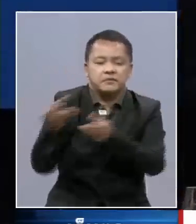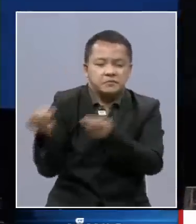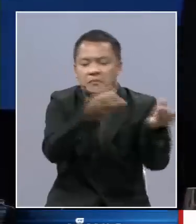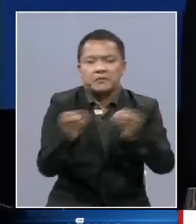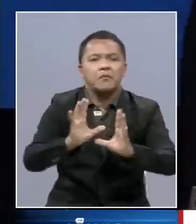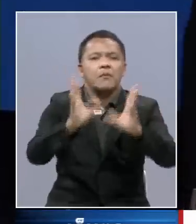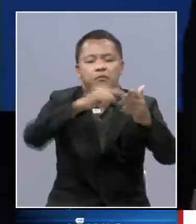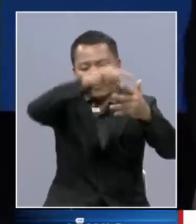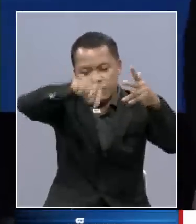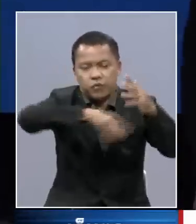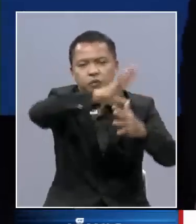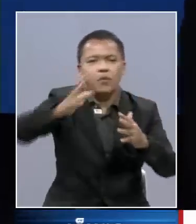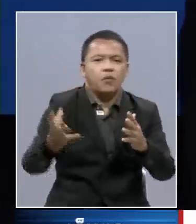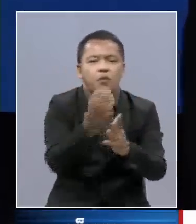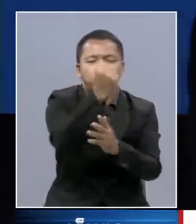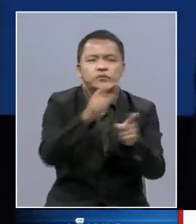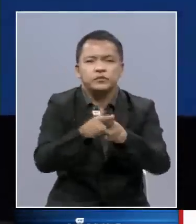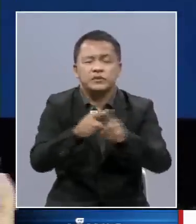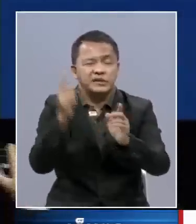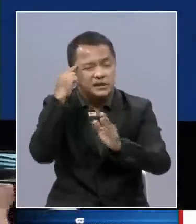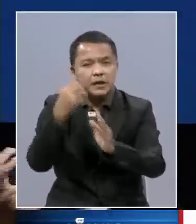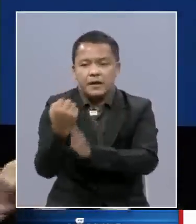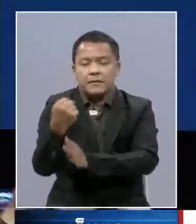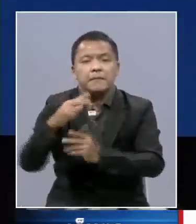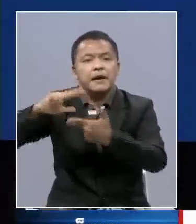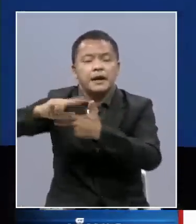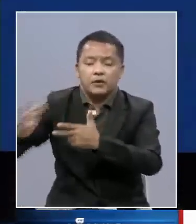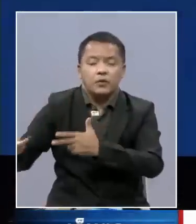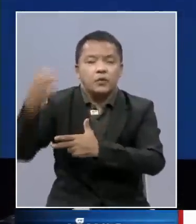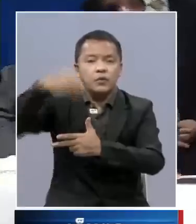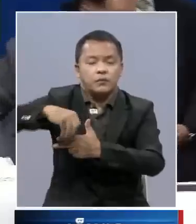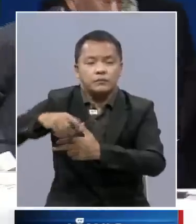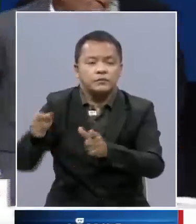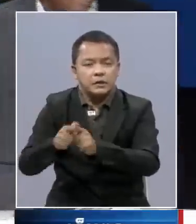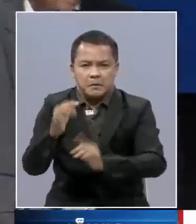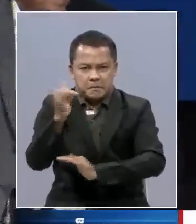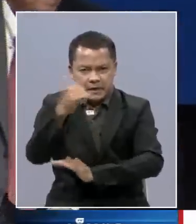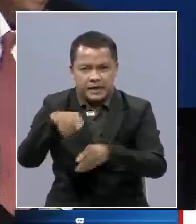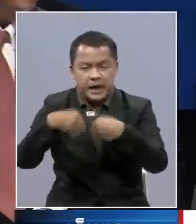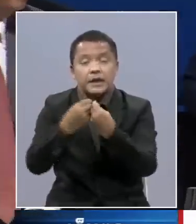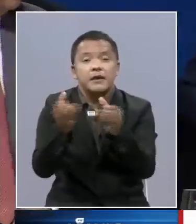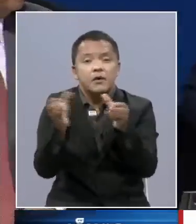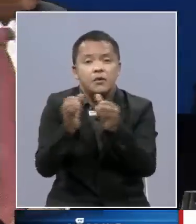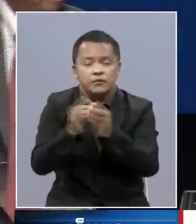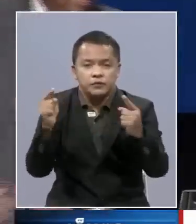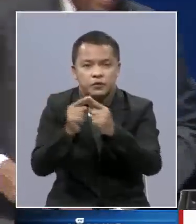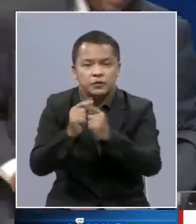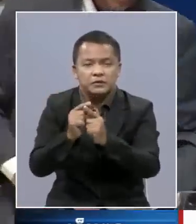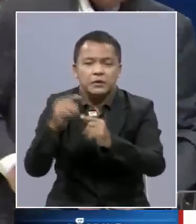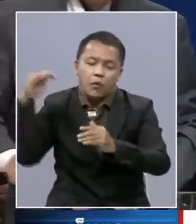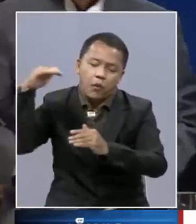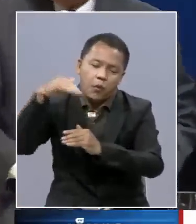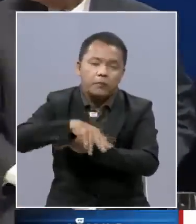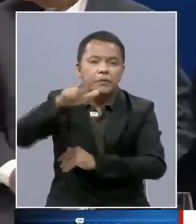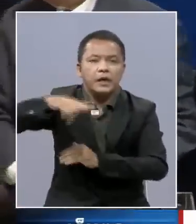ไลด์ก็หรือเป็นไปได้หรือเปล่าโดยเฉพาะอย่างยิ่งการเอาพลังประชารัฐมารวมอยู่ด้วยมันก็จะยิ่งเร่งให้พรรคมุ่งสู่ขาลง